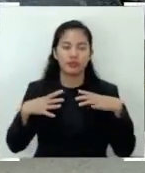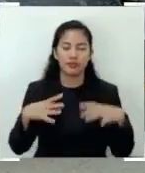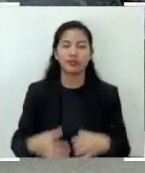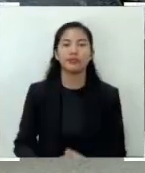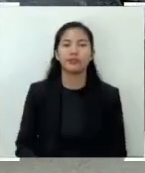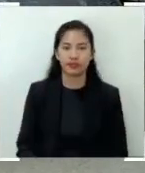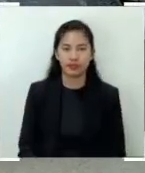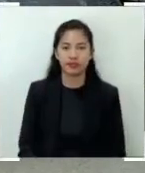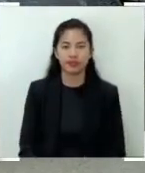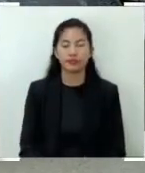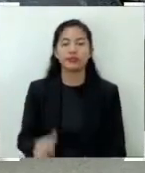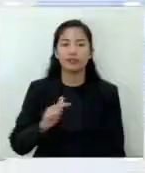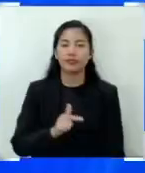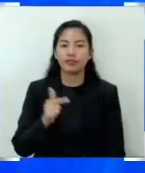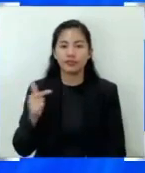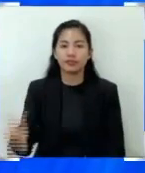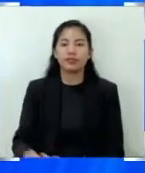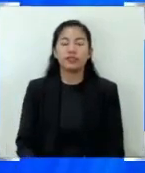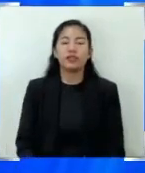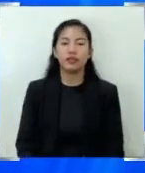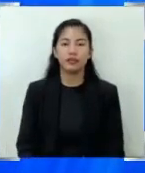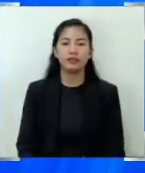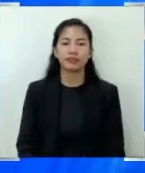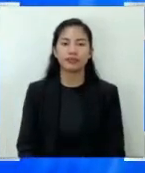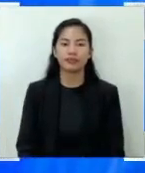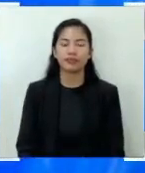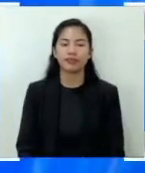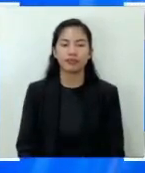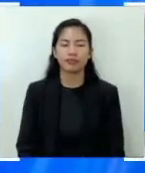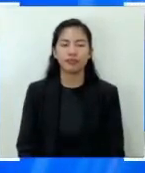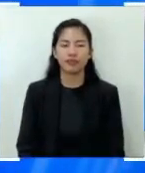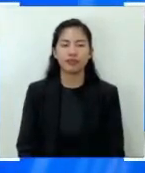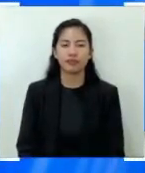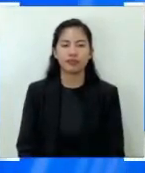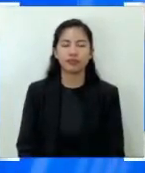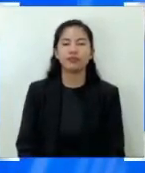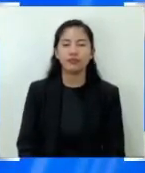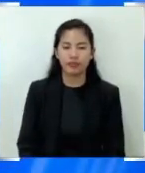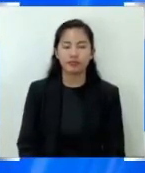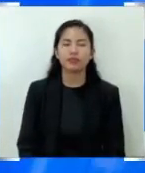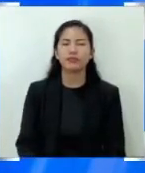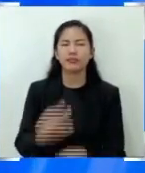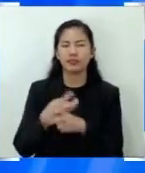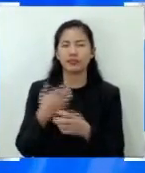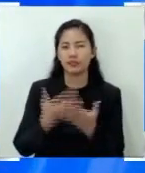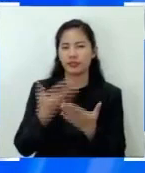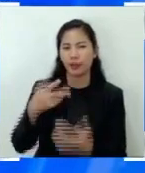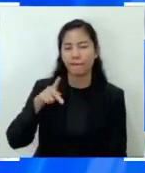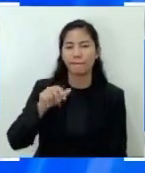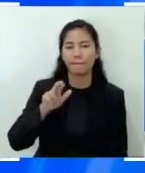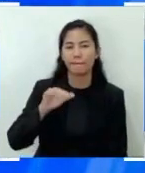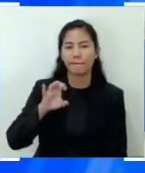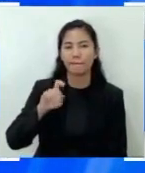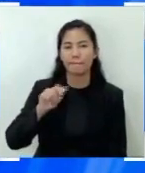Soriano, ang inyong saksi. Hirap pa rin makabili ng paracetamol at gamot sa ubo sa ilang lungsod. Pero ang ilang